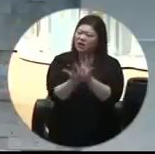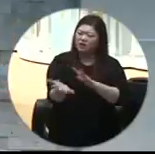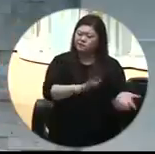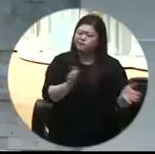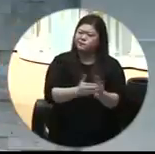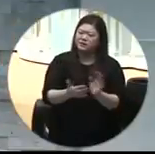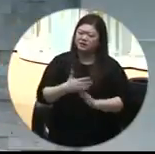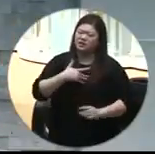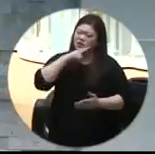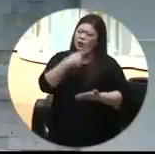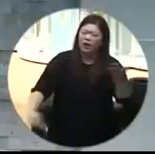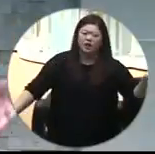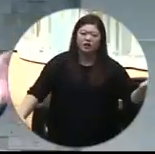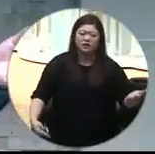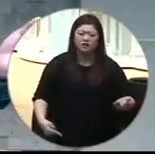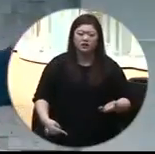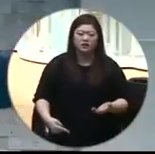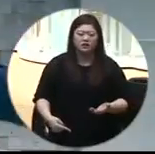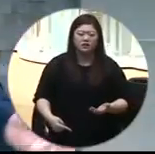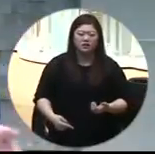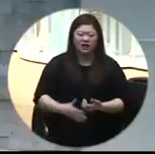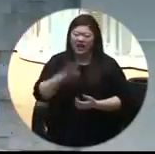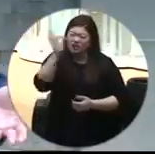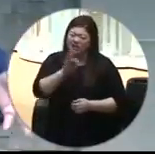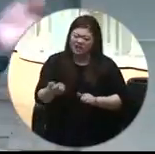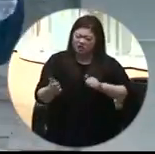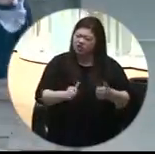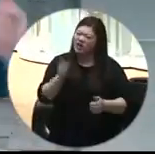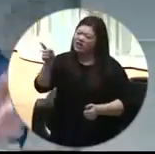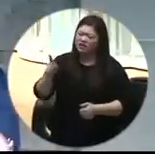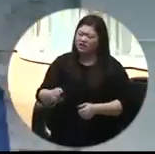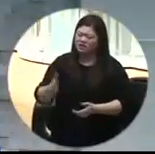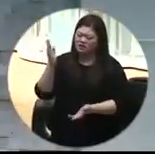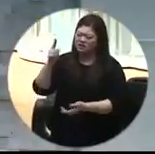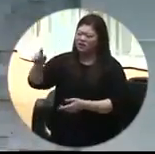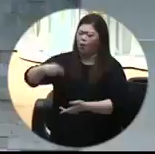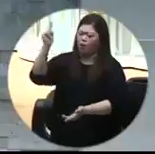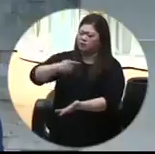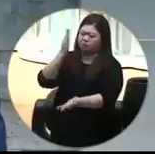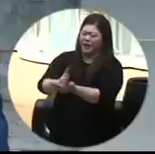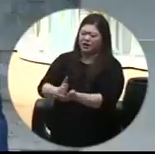동네 와가지고, 그 돼지가 다 죽게 만드냐? 떠나십시오.